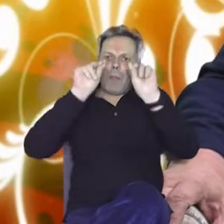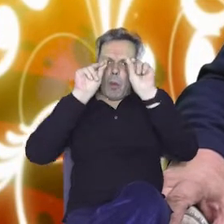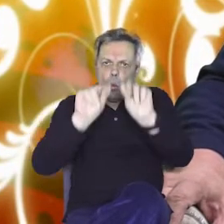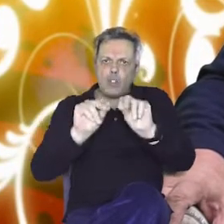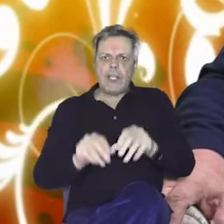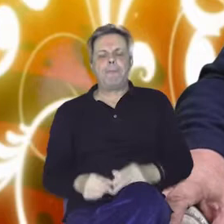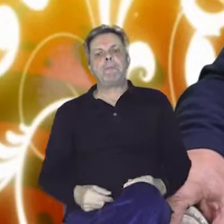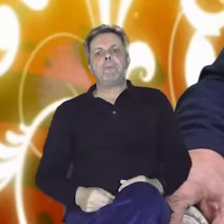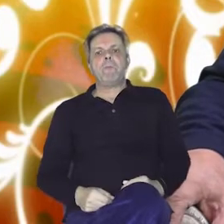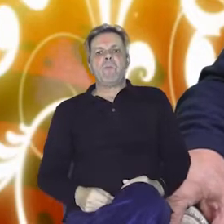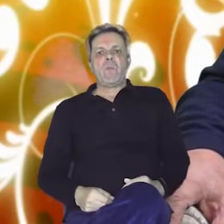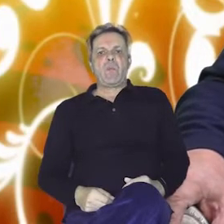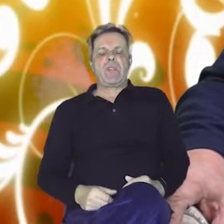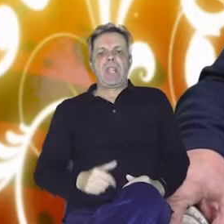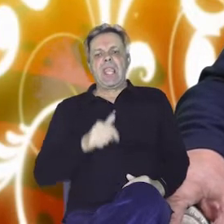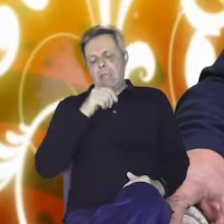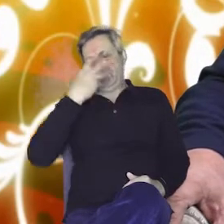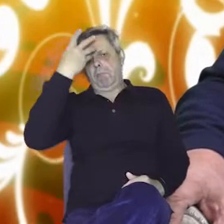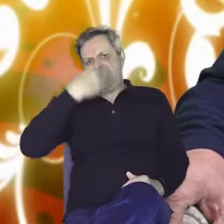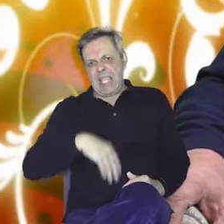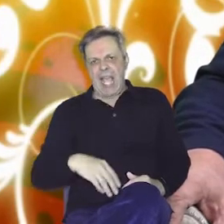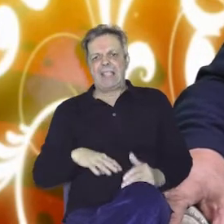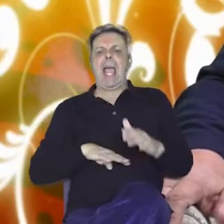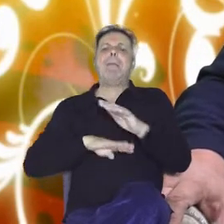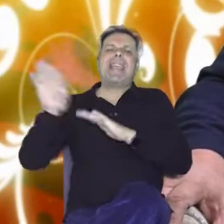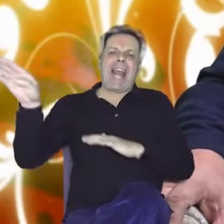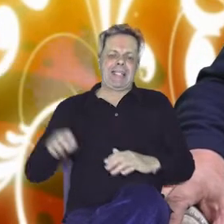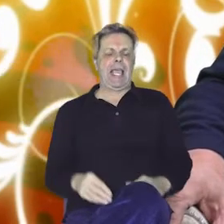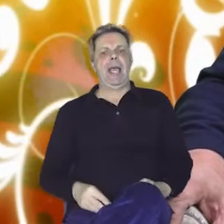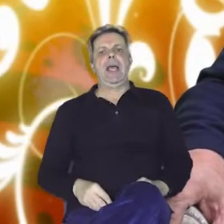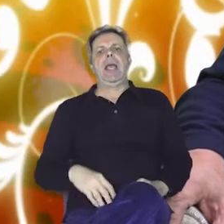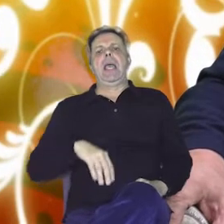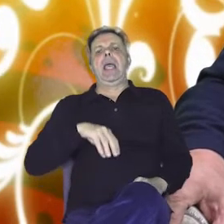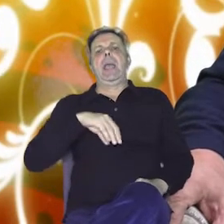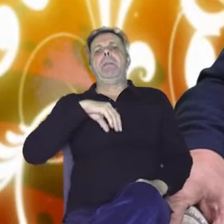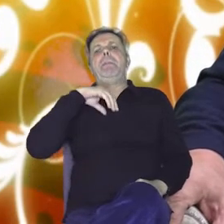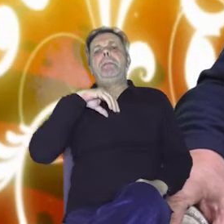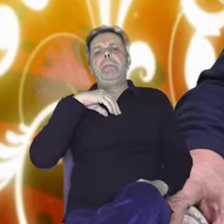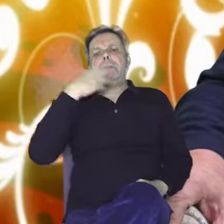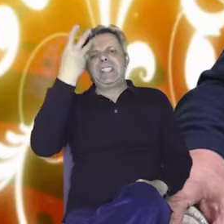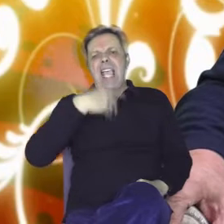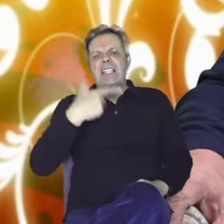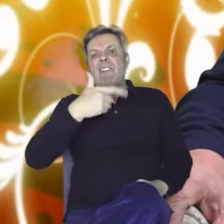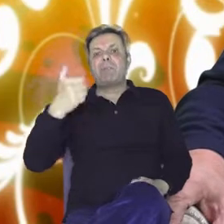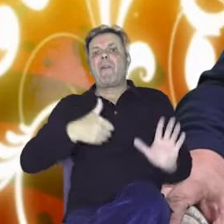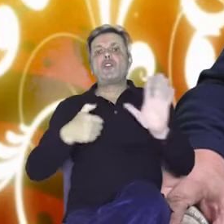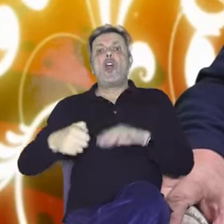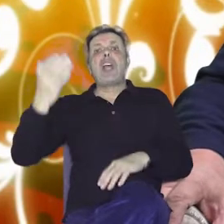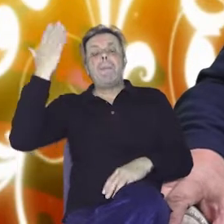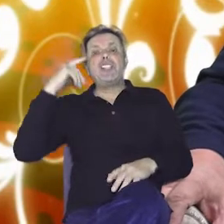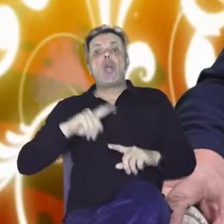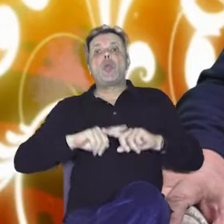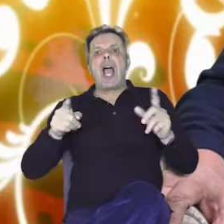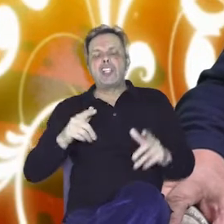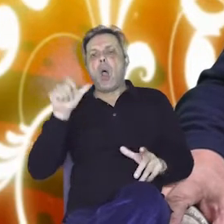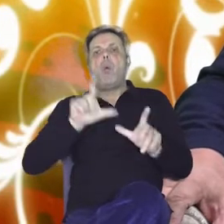jer i psihijatrija migracija i psihijatrija 21. stoljeća bit će sasvim drugačije u odnosu